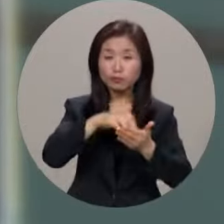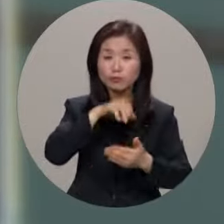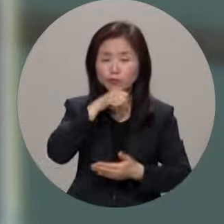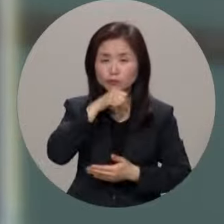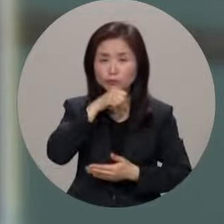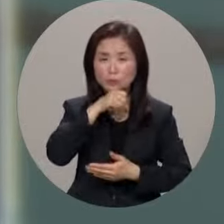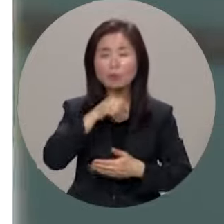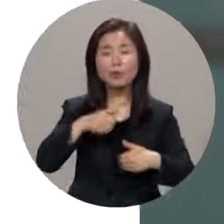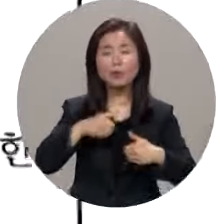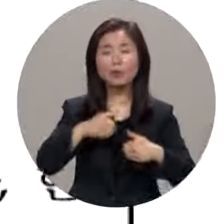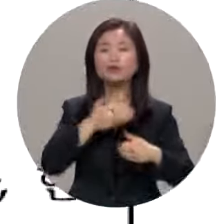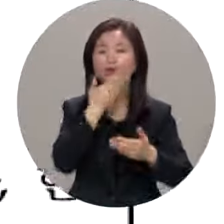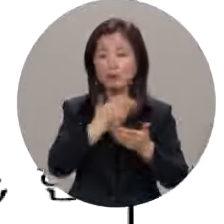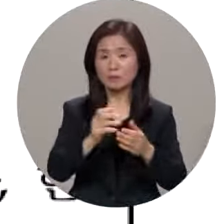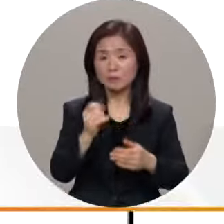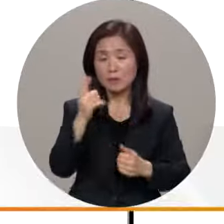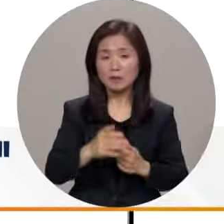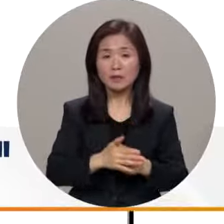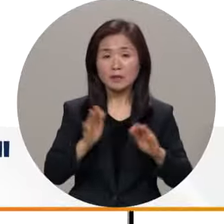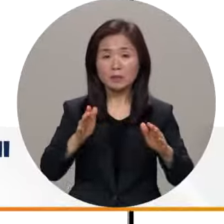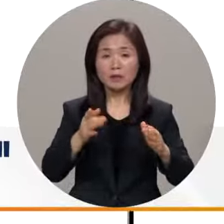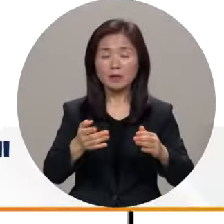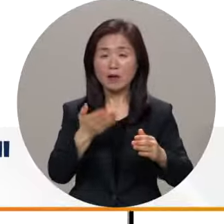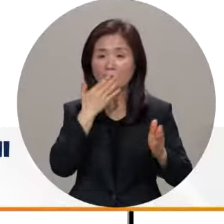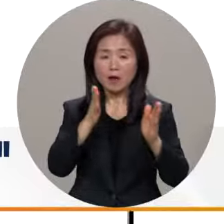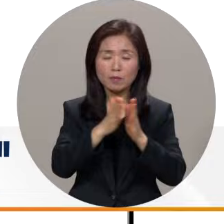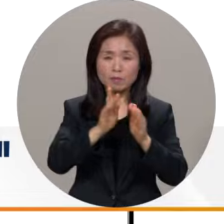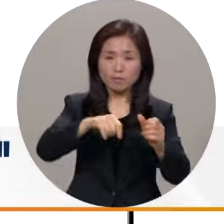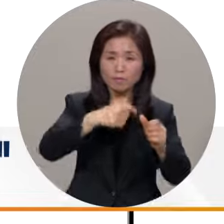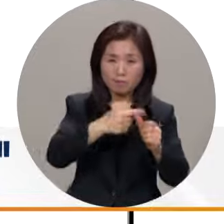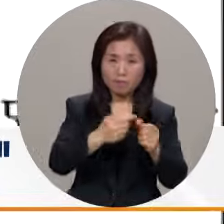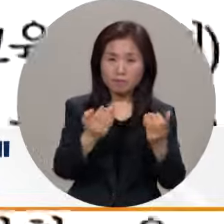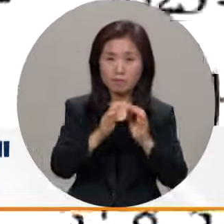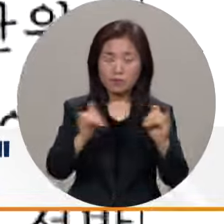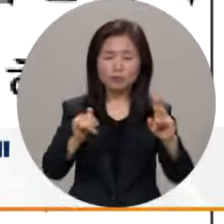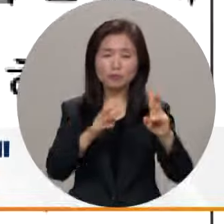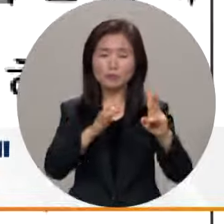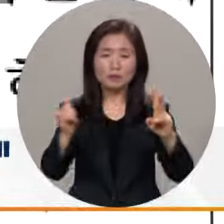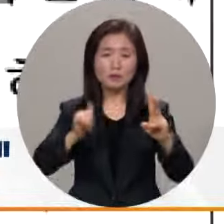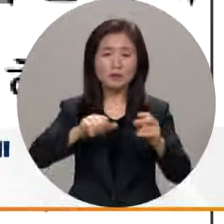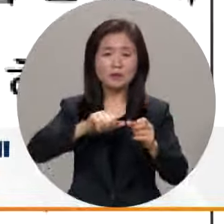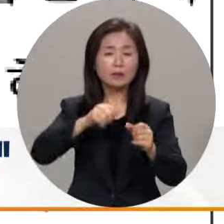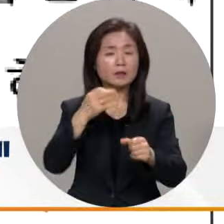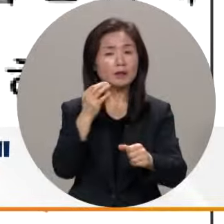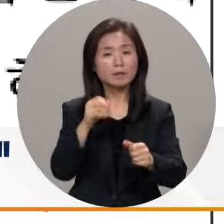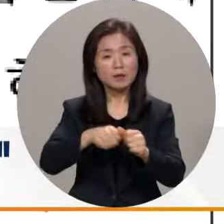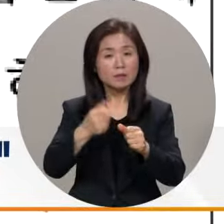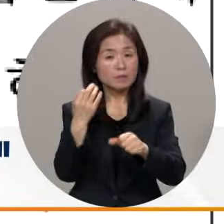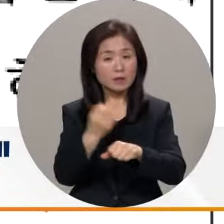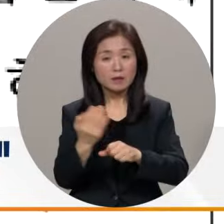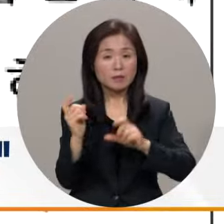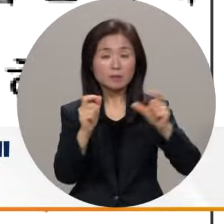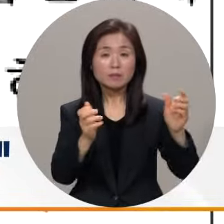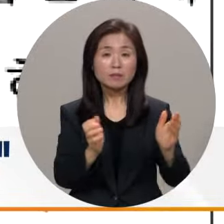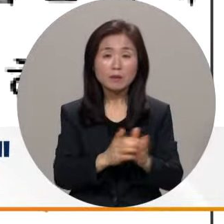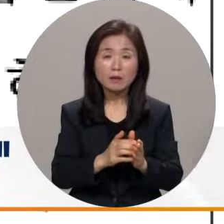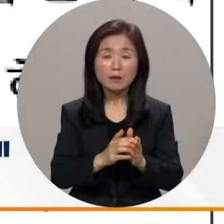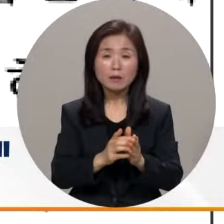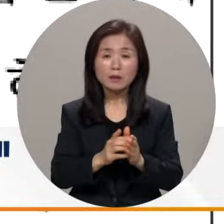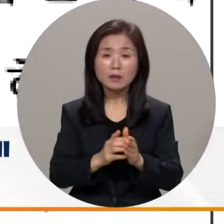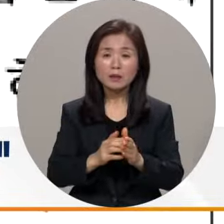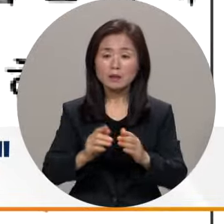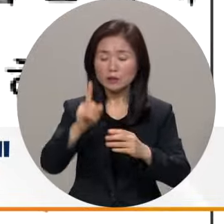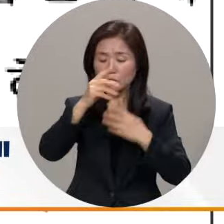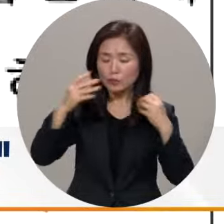해서 직원 두 명은 경계 처분을 받았습니다 교육부는 정부 지원을 받기 위해 충원을 조작하는 사례가